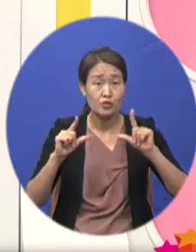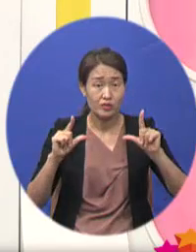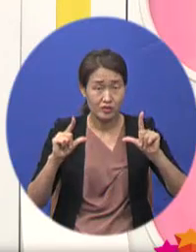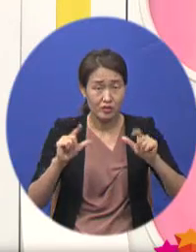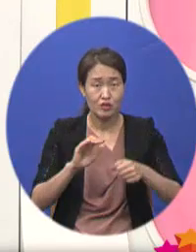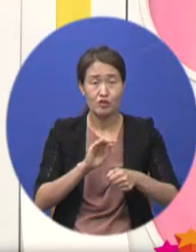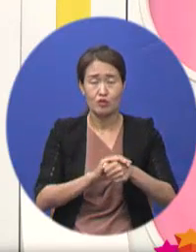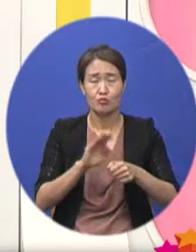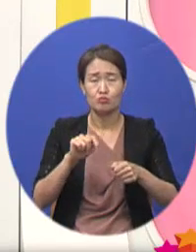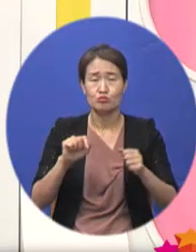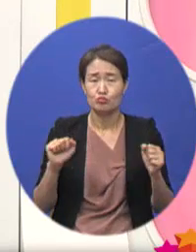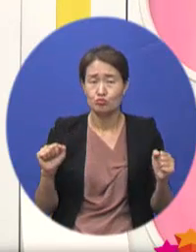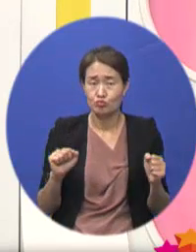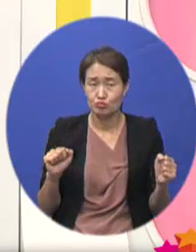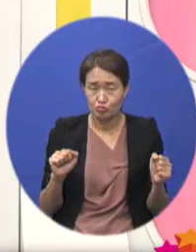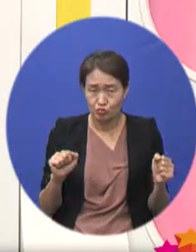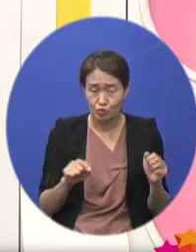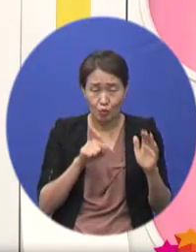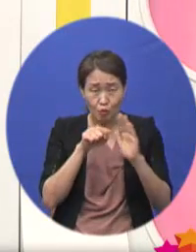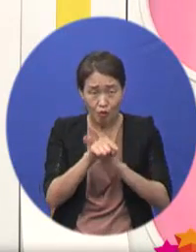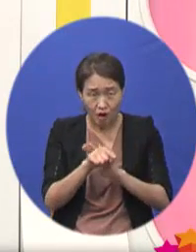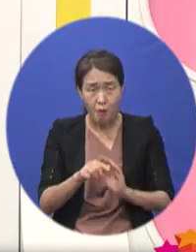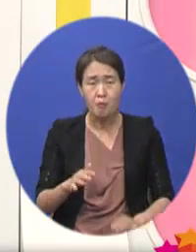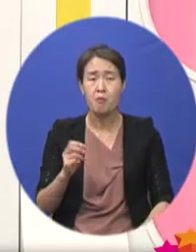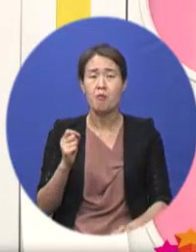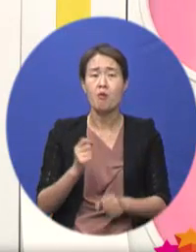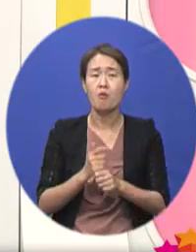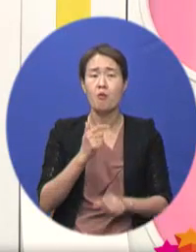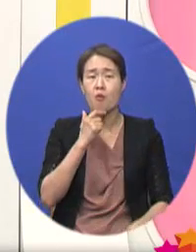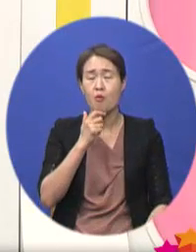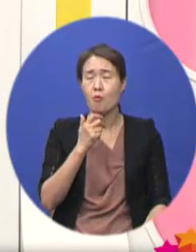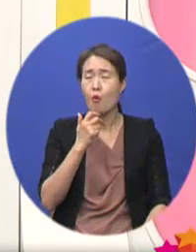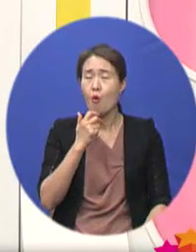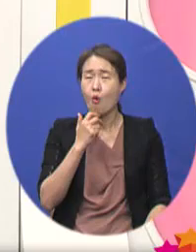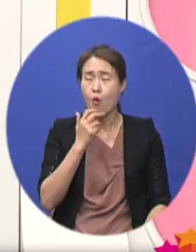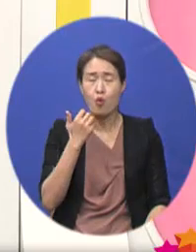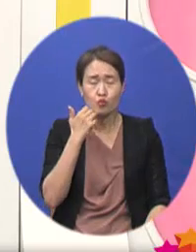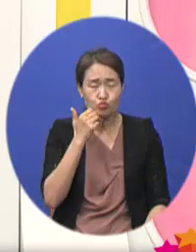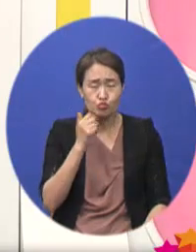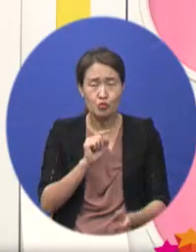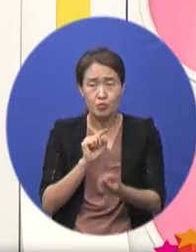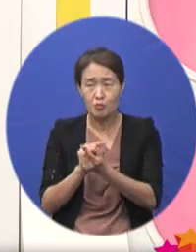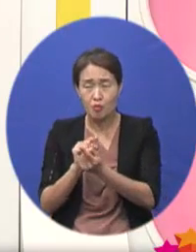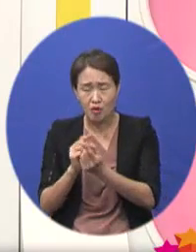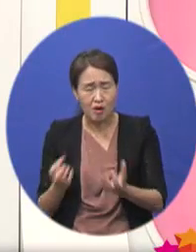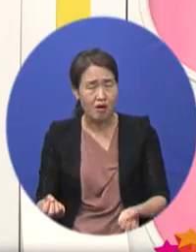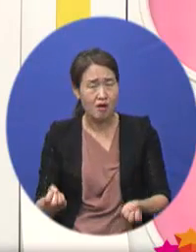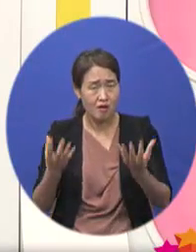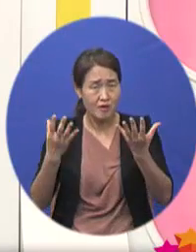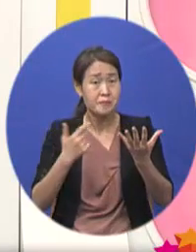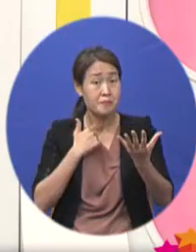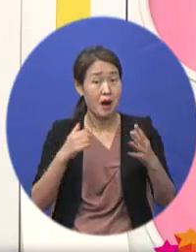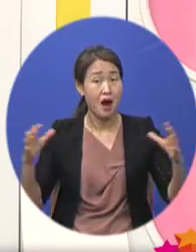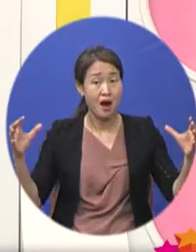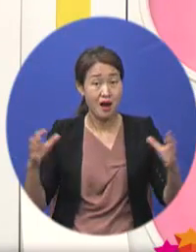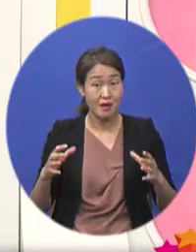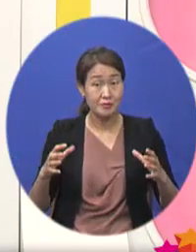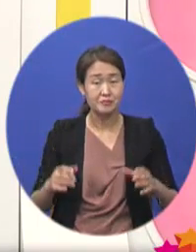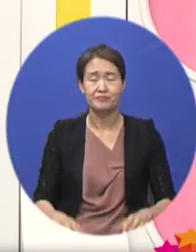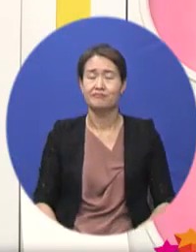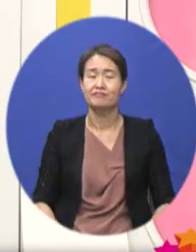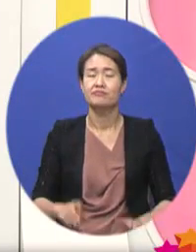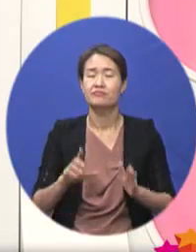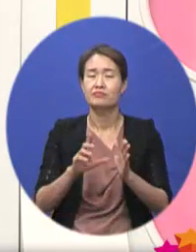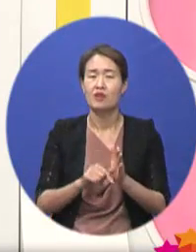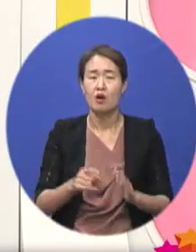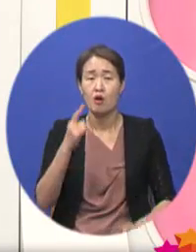영천에 갔는데, 환갑 진갑 맞으신 분들이 네. 단체로 이렇게 예. 잔치를 하셨어요. 예, 예. 합동으로. 예, 합동으로. 근데 그